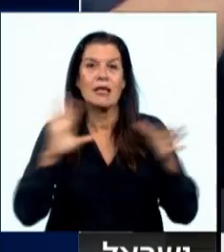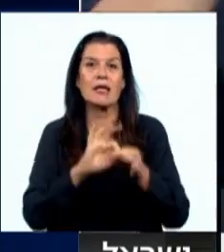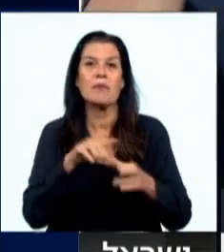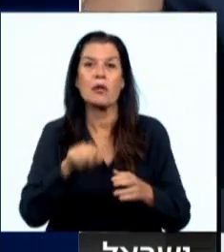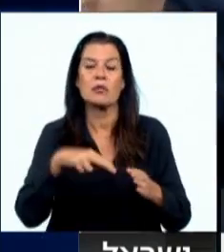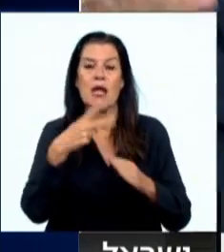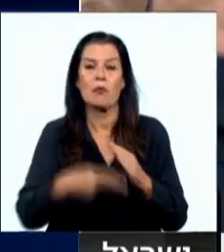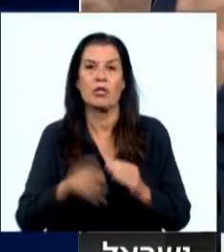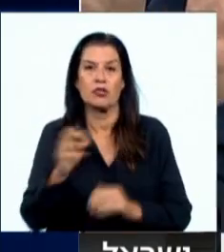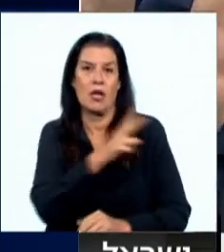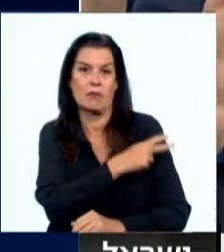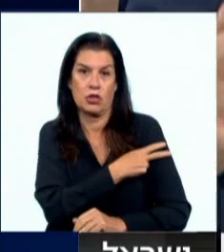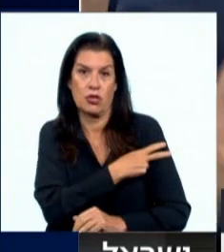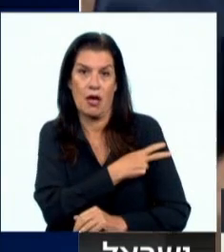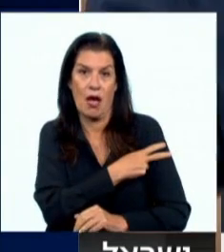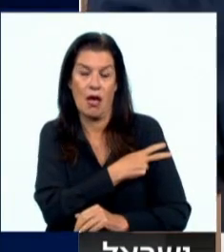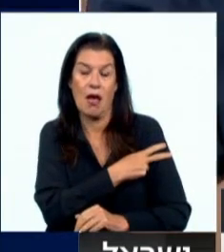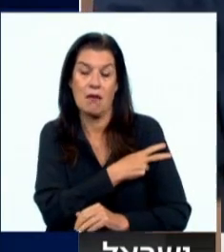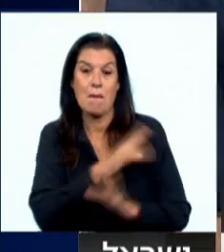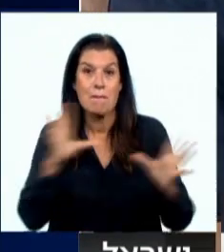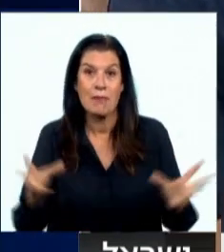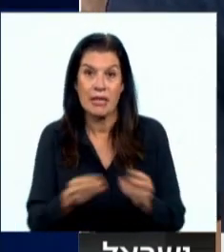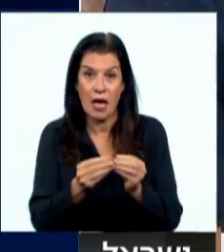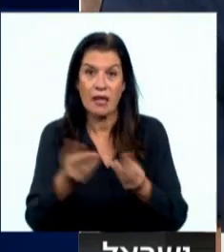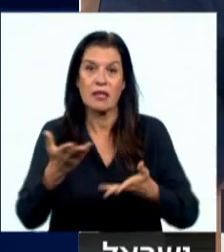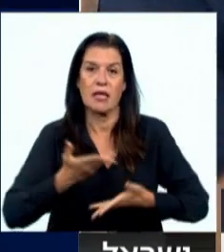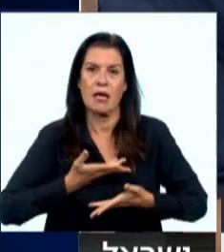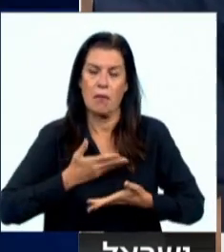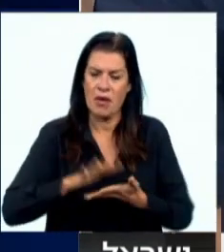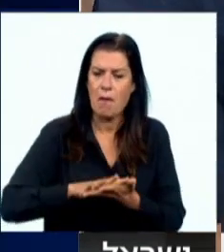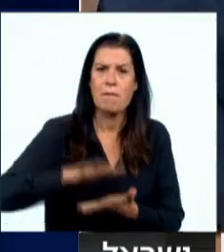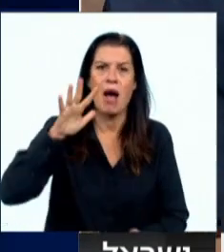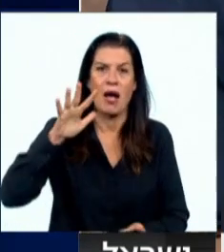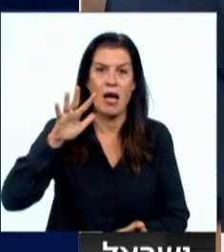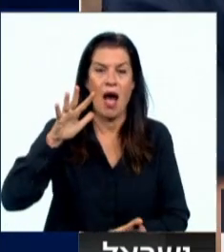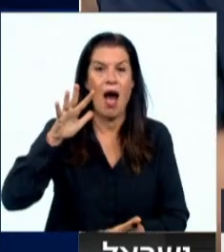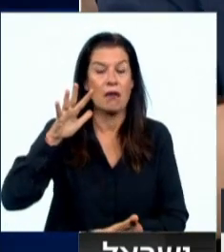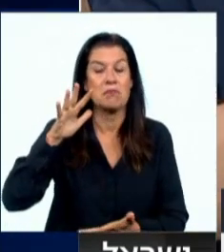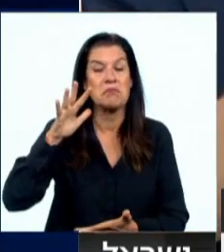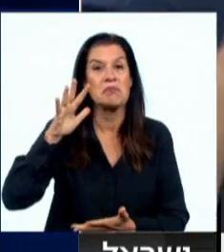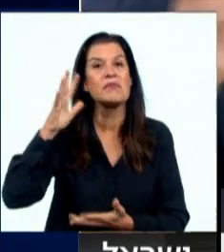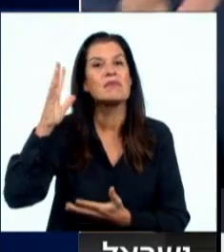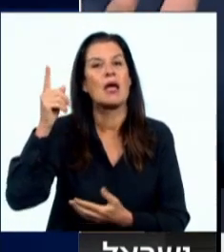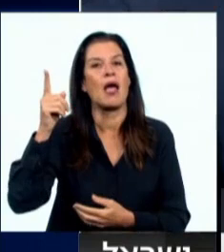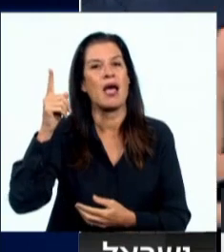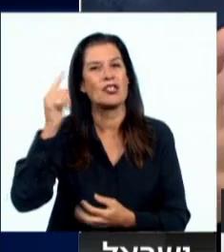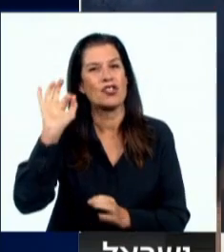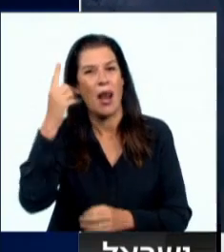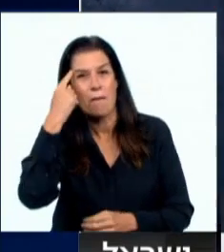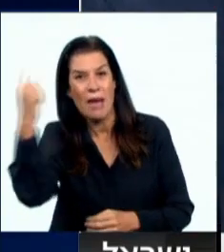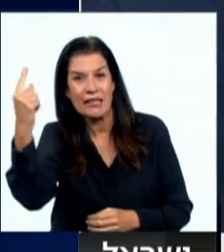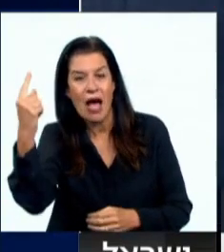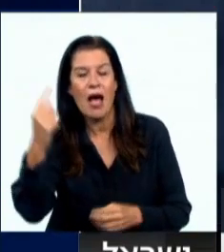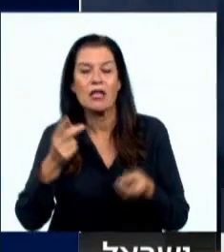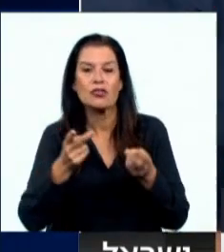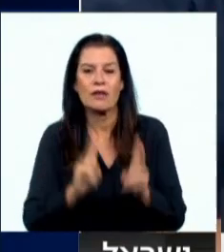נגיע לאיזשהו מאגר מידע שברמת הרזולוציה, עם הצלבת חומרים, אפשר יהיה לשחזר את כל